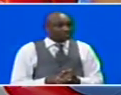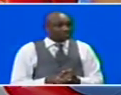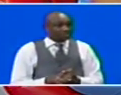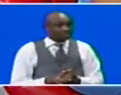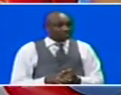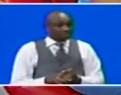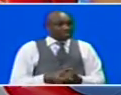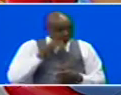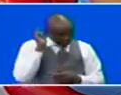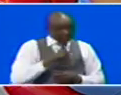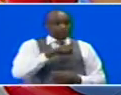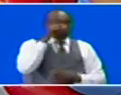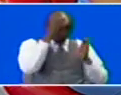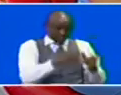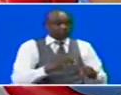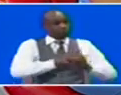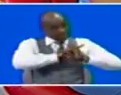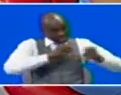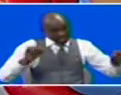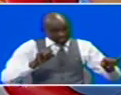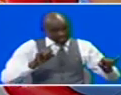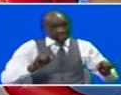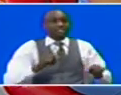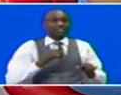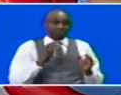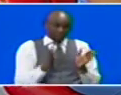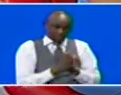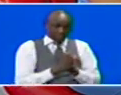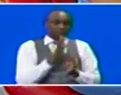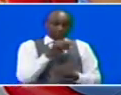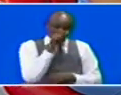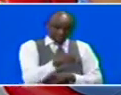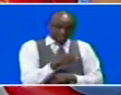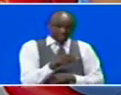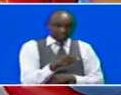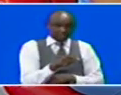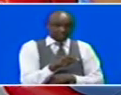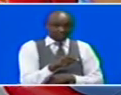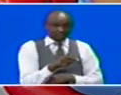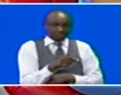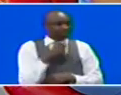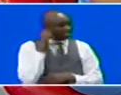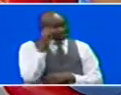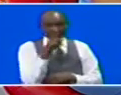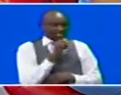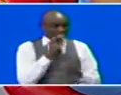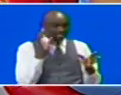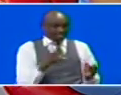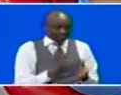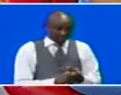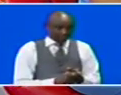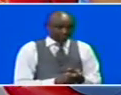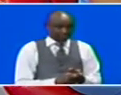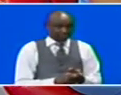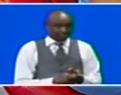wanafaa wamchague mtu ambaye ni msafi ili Ruben iwe safi kutoka kwa Mama Sam. Sijamuelewa vizuri huyo. Lakini kuna mwingine